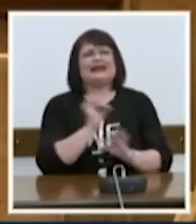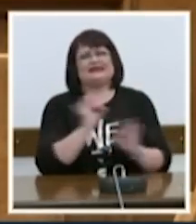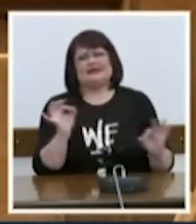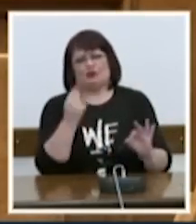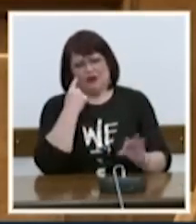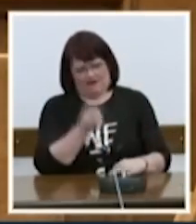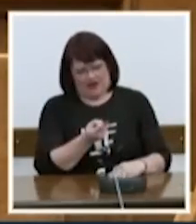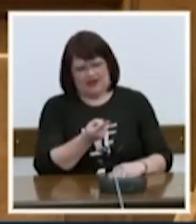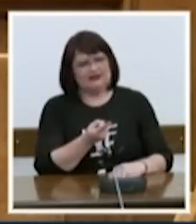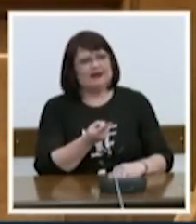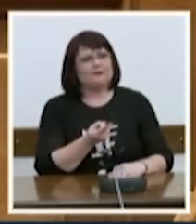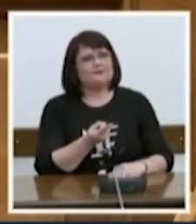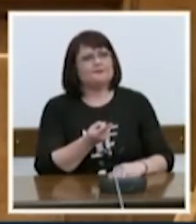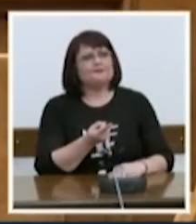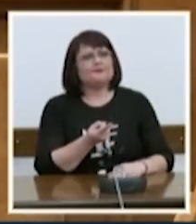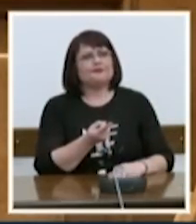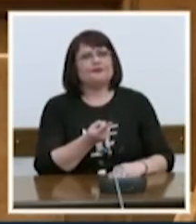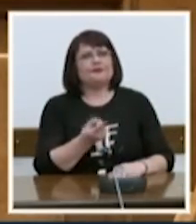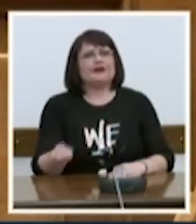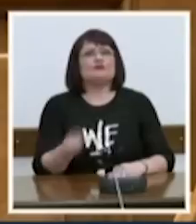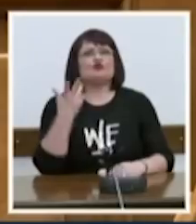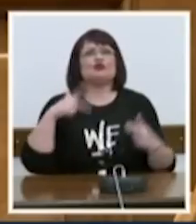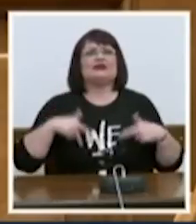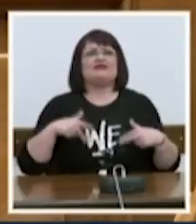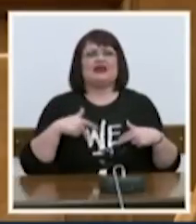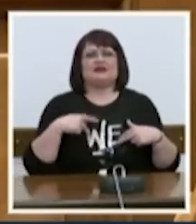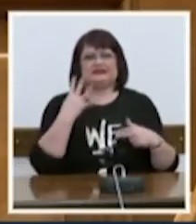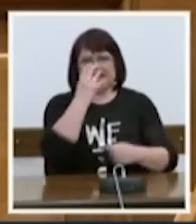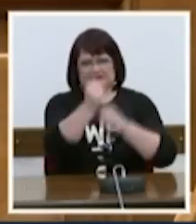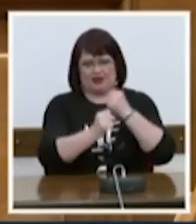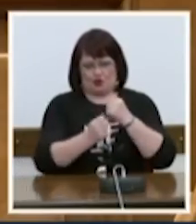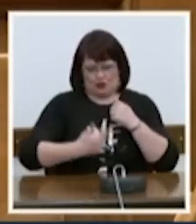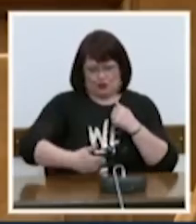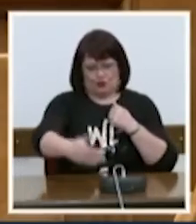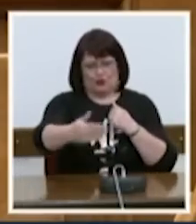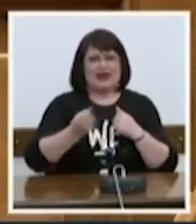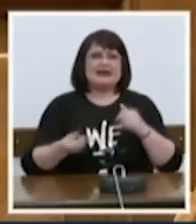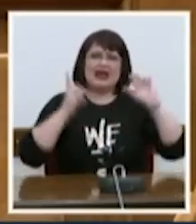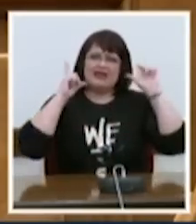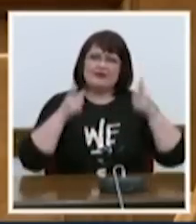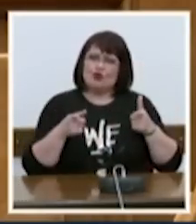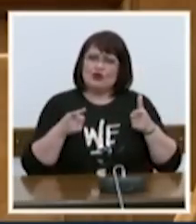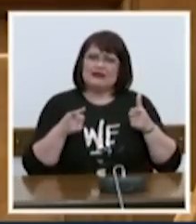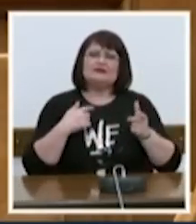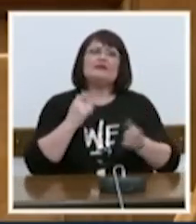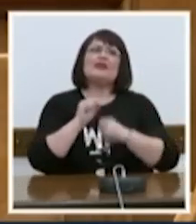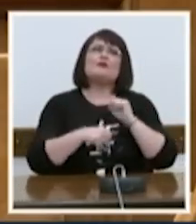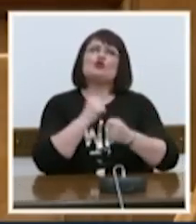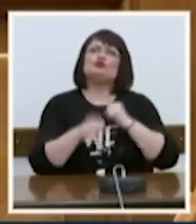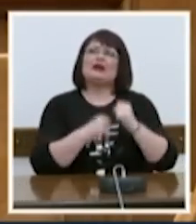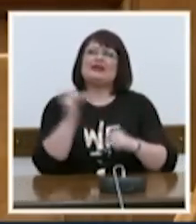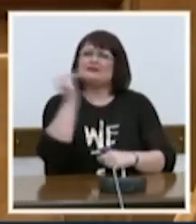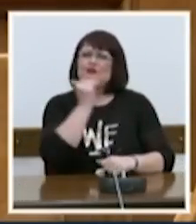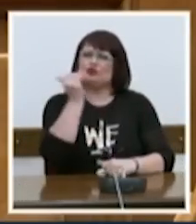πως στη νέα κυβερνητική της θητεία η Νέα Δημοκρατία θα επιχειρήσει να τρέξει ακόμα